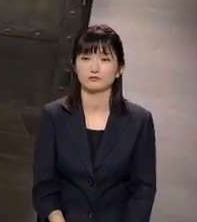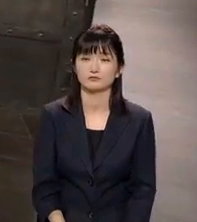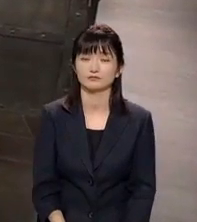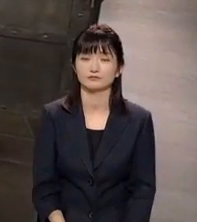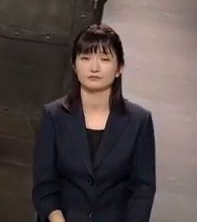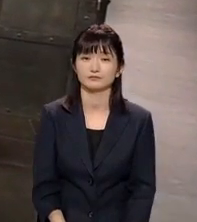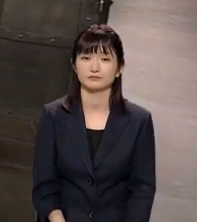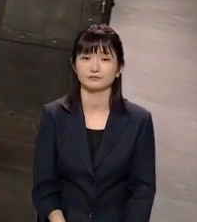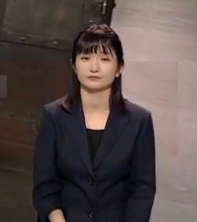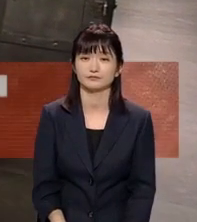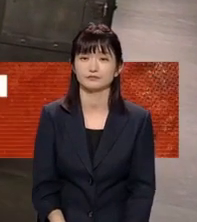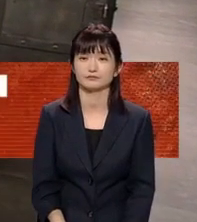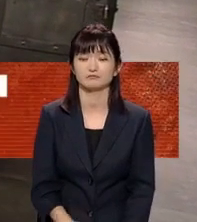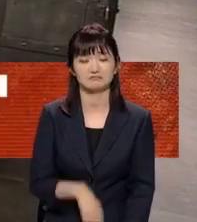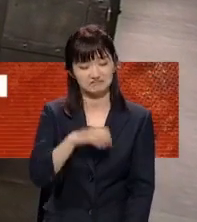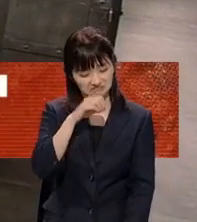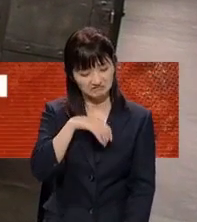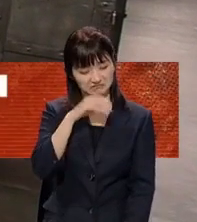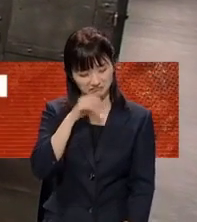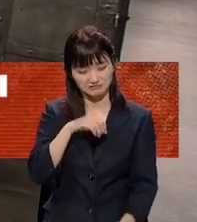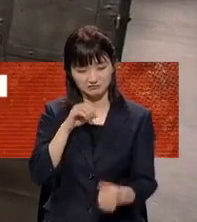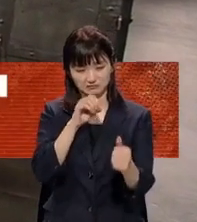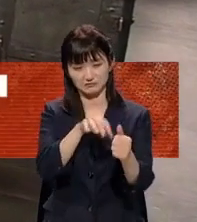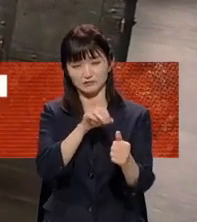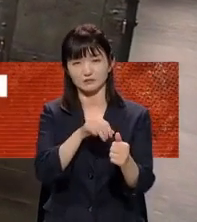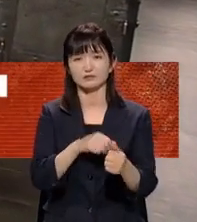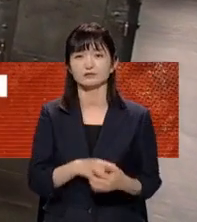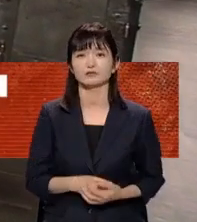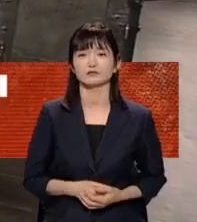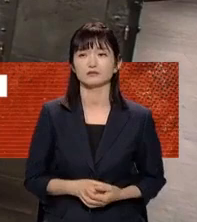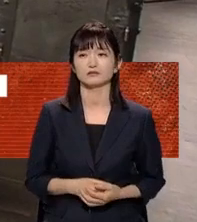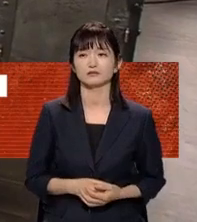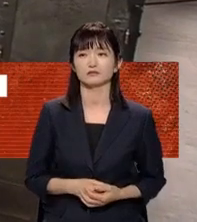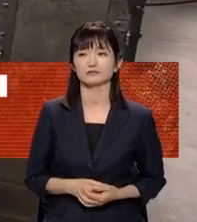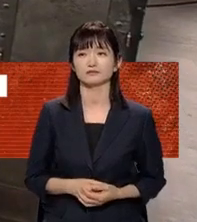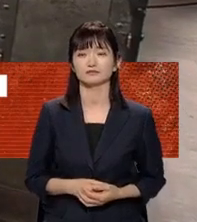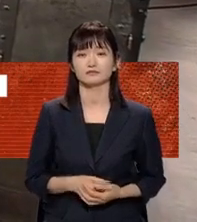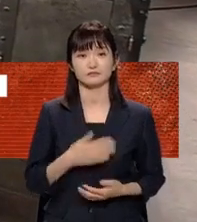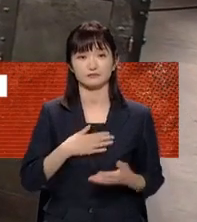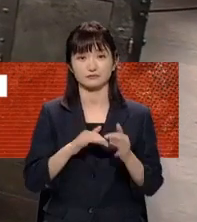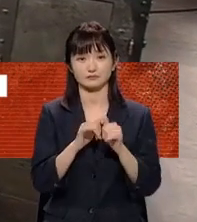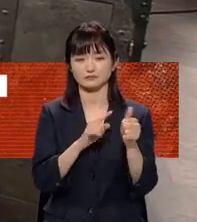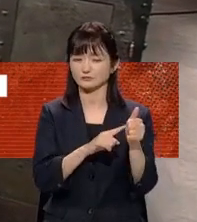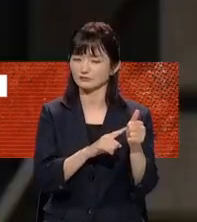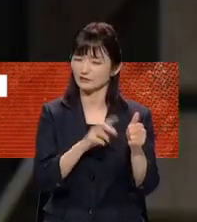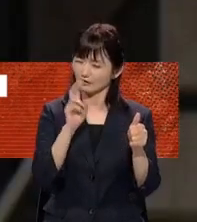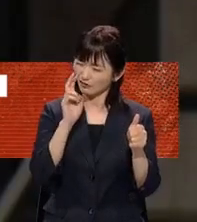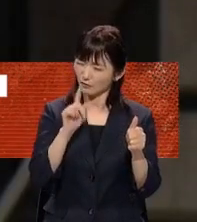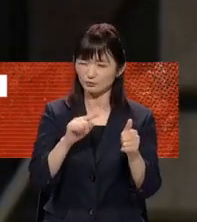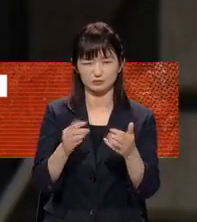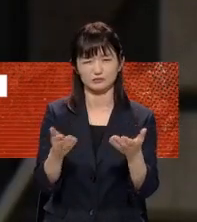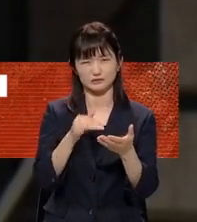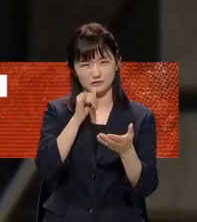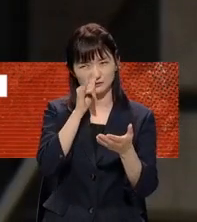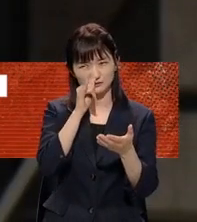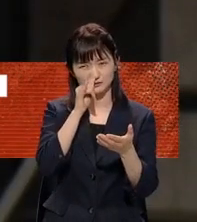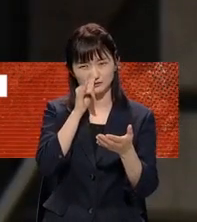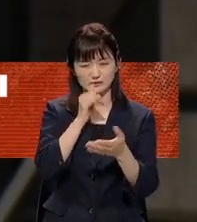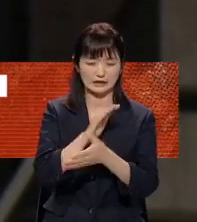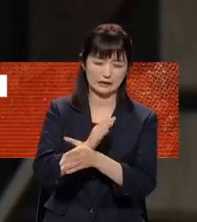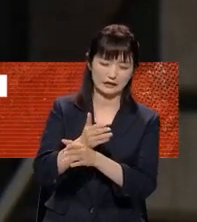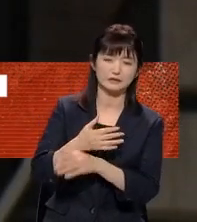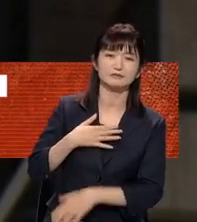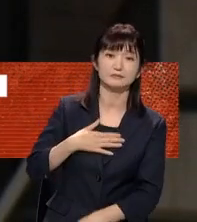자 저렇게 스스럼없이 얘기를 했다는 거군요네 그렇습니다이 지혜는 설마 무슨 일이 일어나겠냐 싶어서